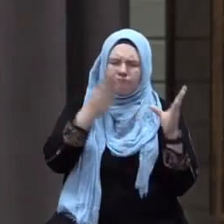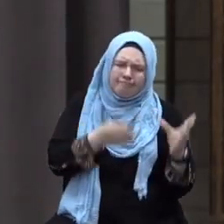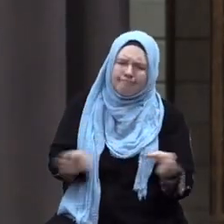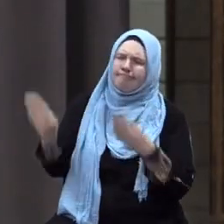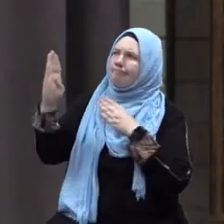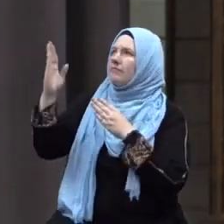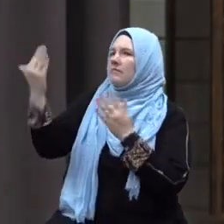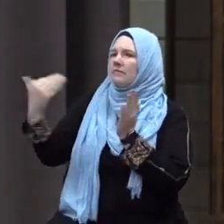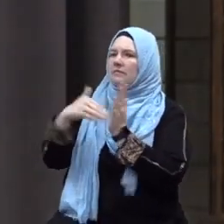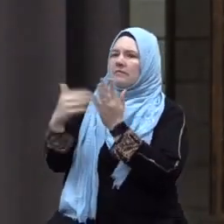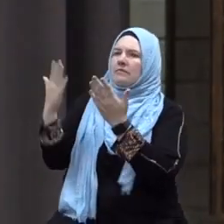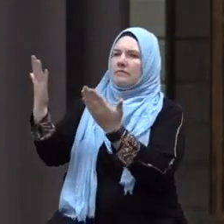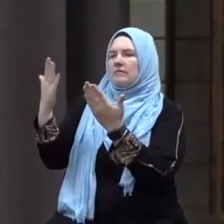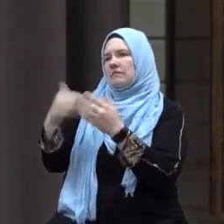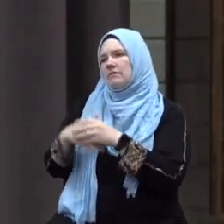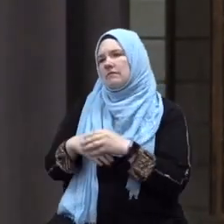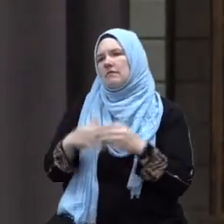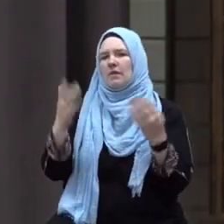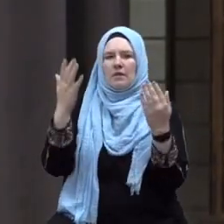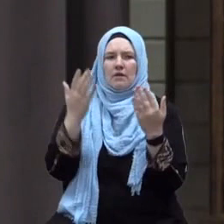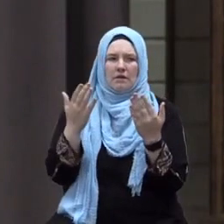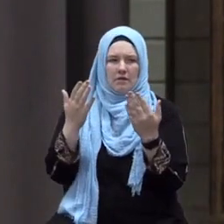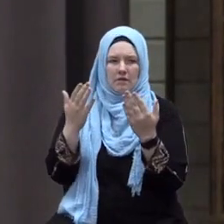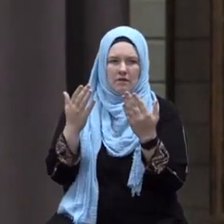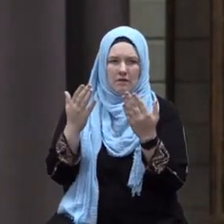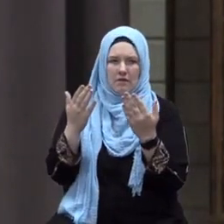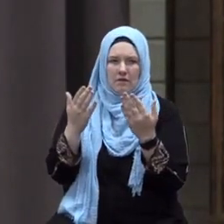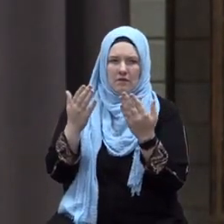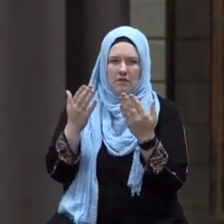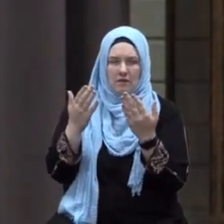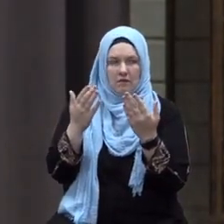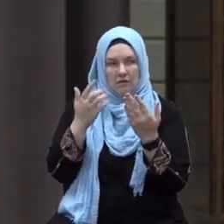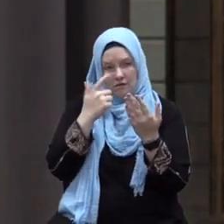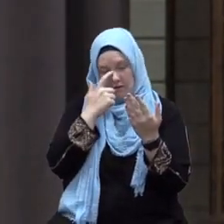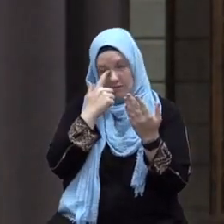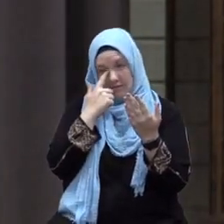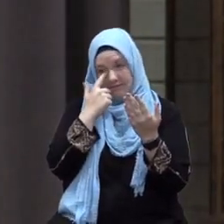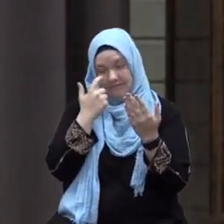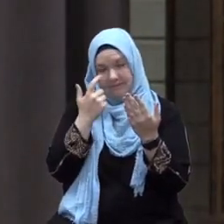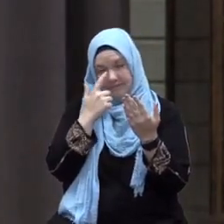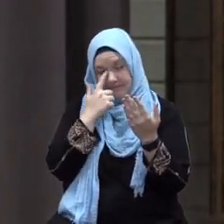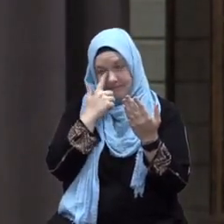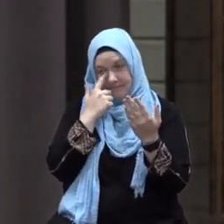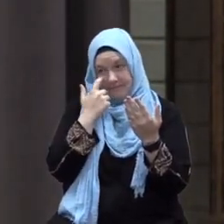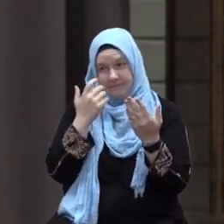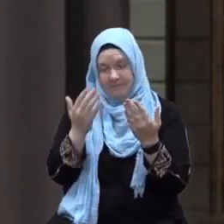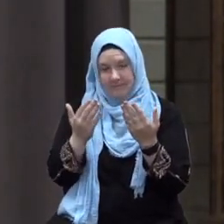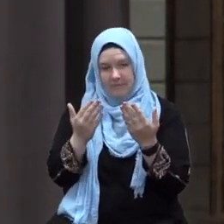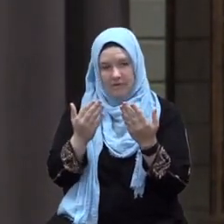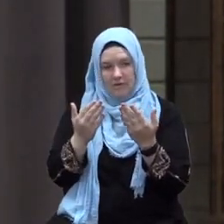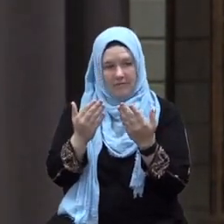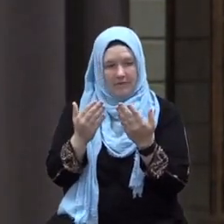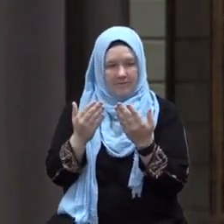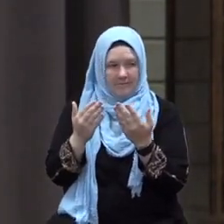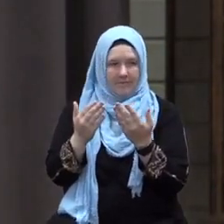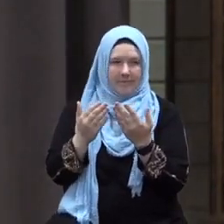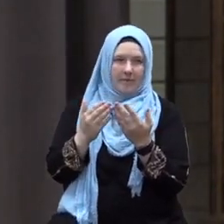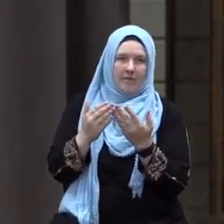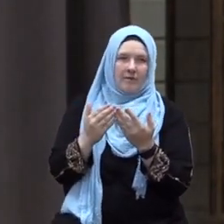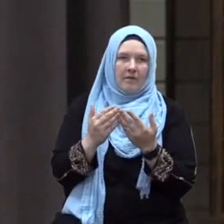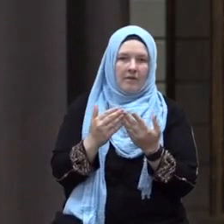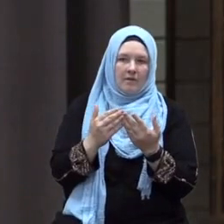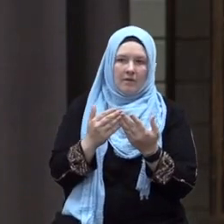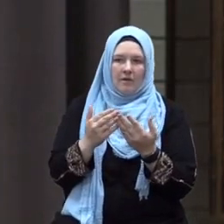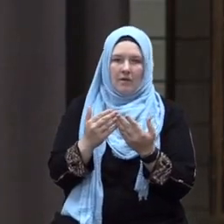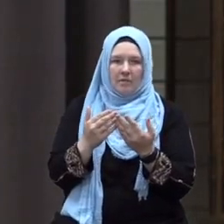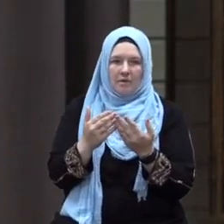Him. اللهم خذ بأيدينا إليك أخذ الكرام عليك اللهم تولى أمرنا اللهم